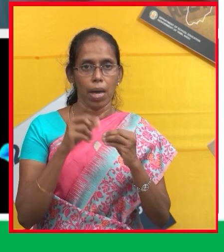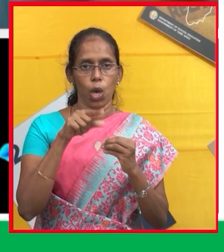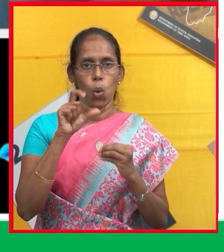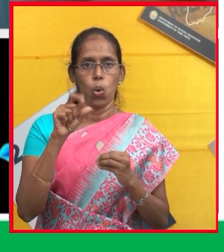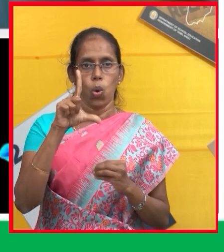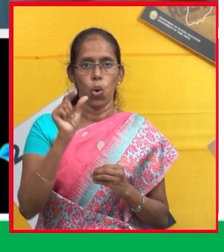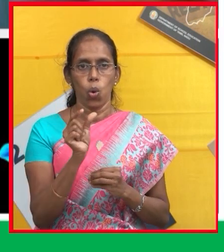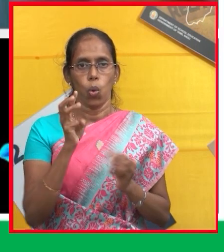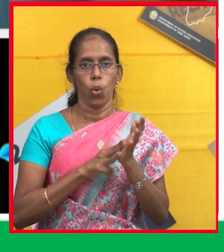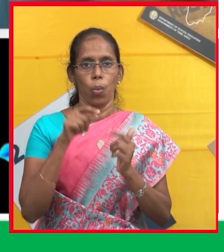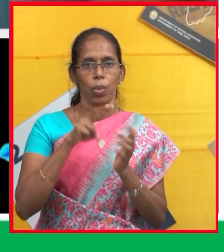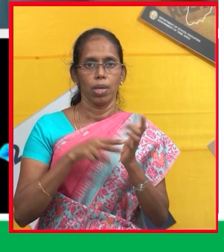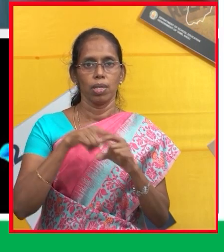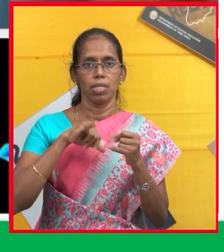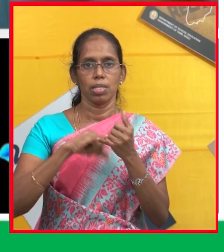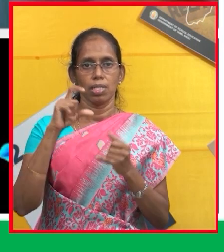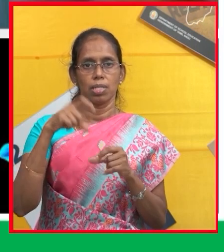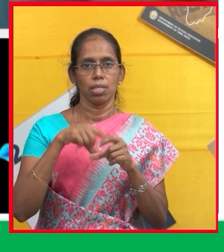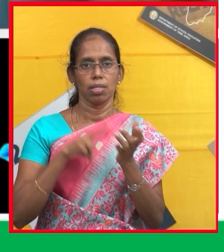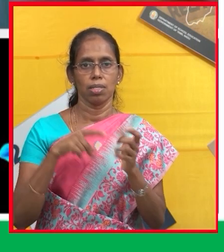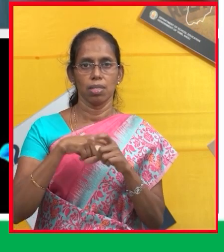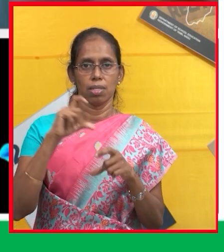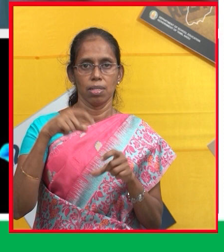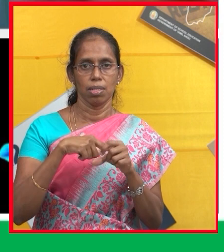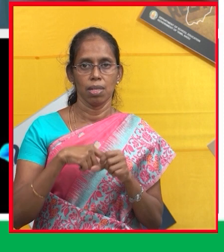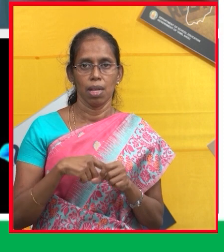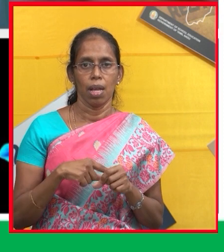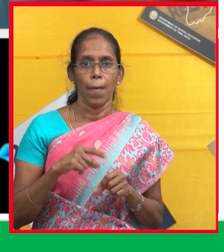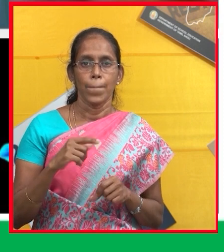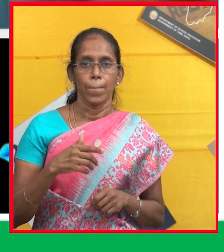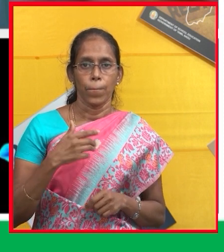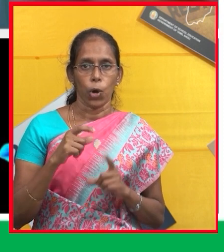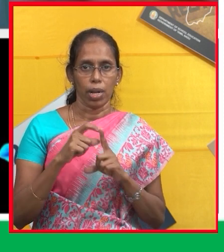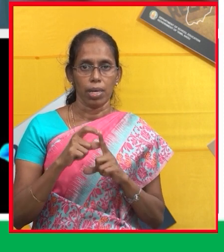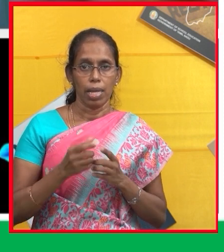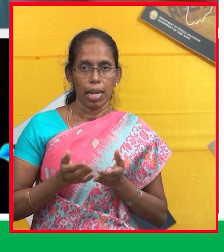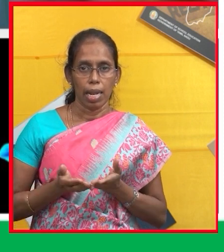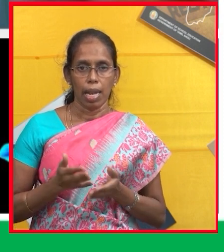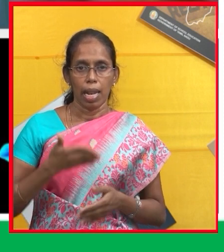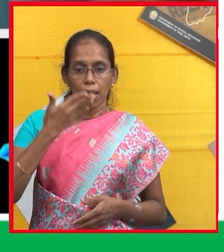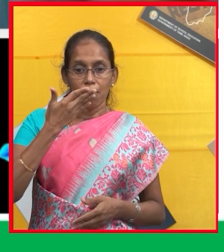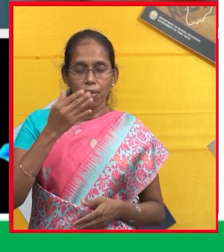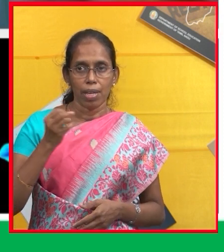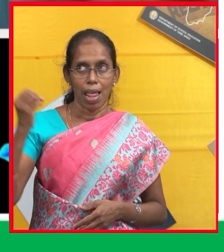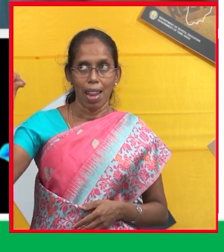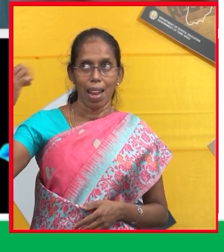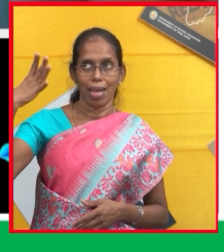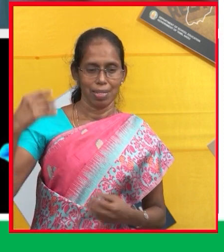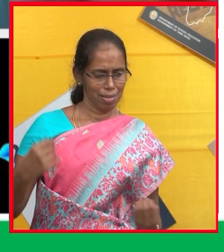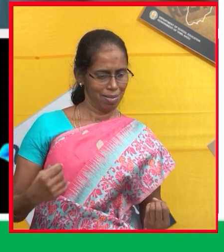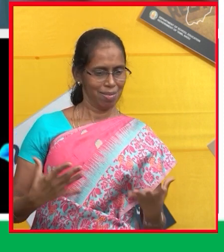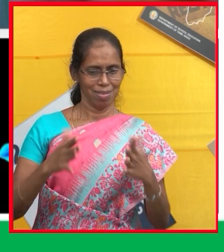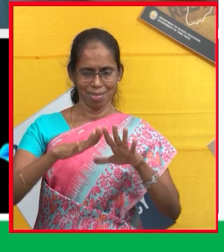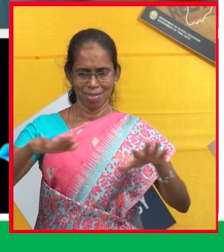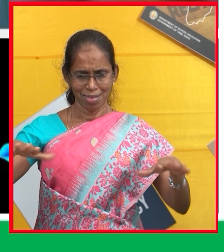பயோலூமினிசன்ஸ். தட் மீன்ஸ் த ப்ரொடக்ஷன் ஆஃப் லைட் பை லிவிங் ஆர்கானிசம்ஸ். அதாவது உயிரிகள்